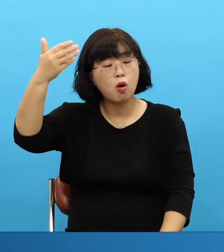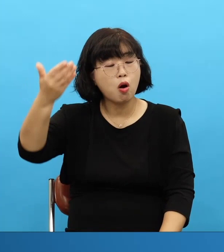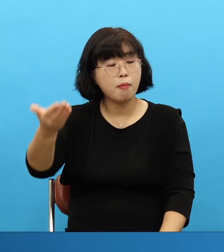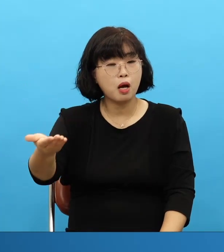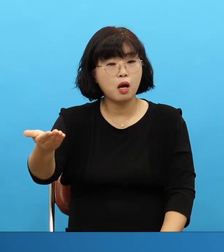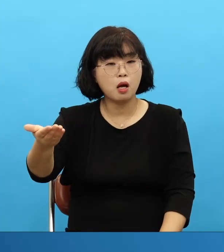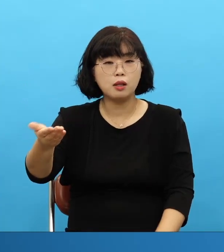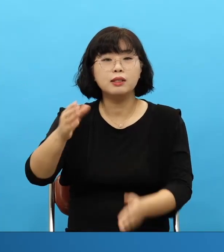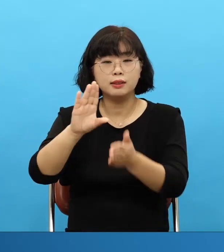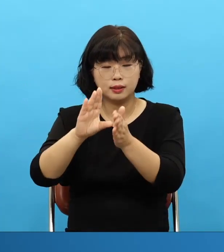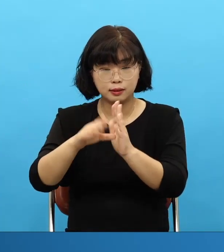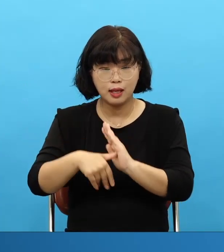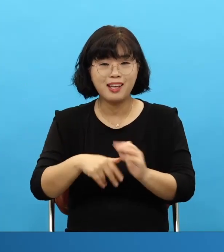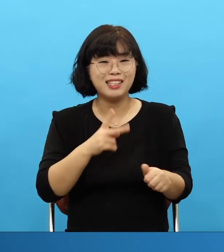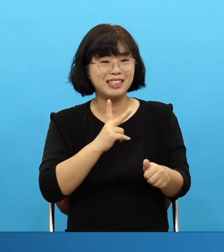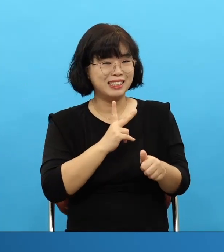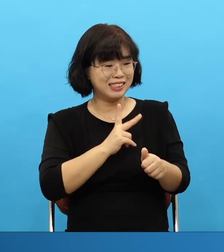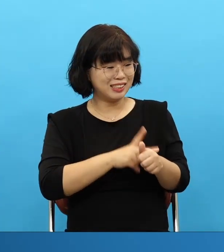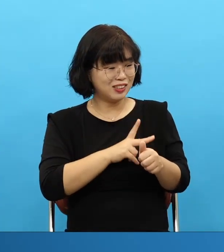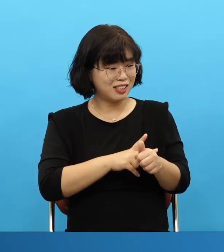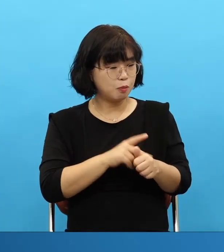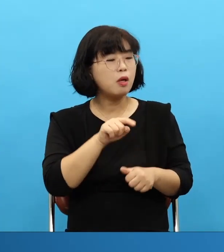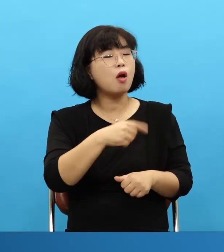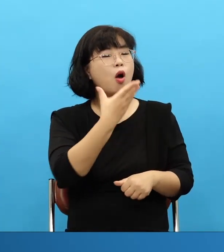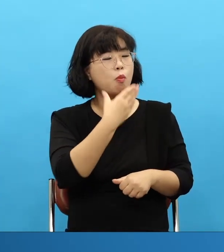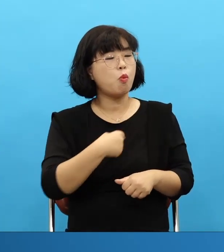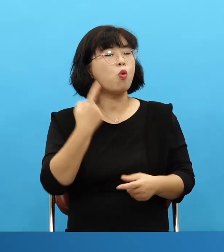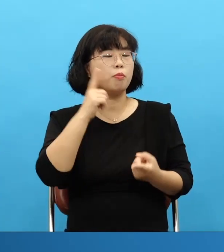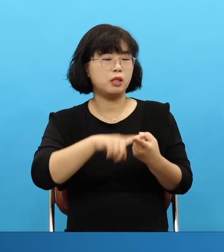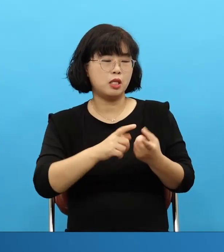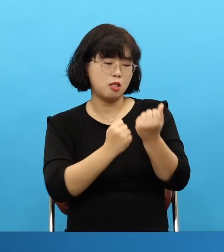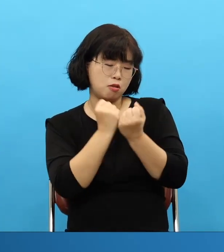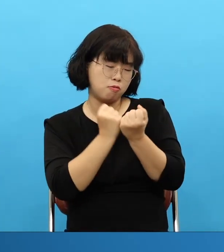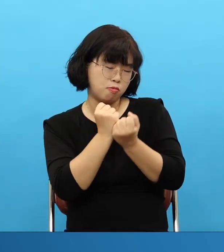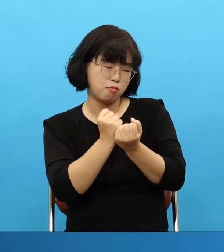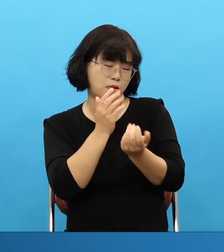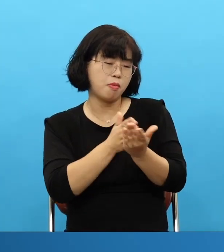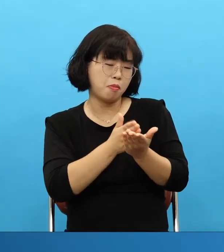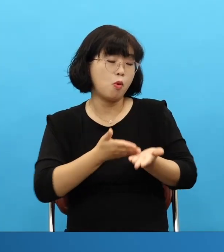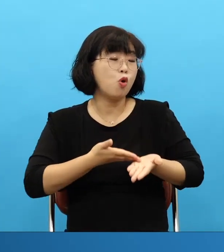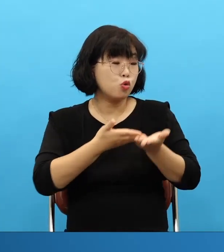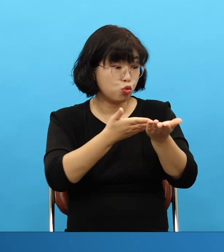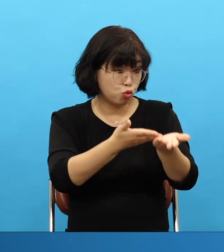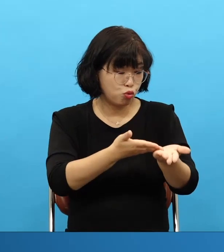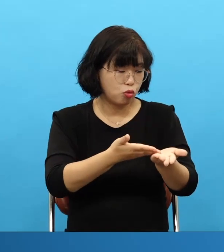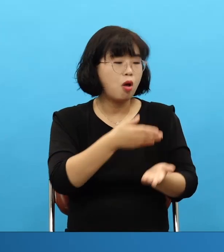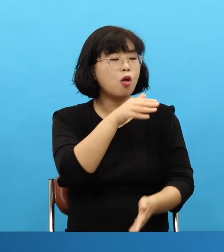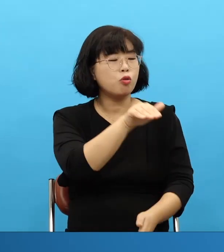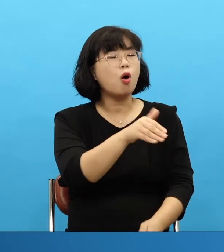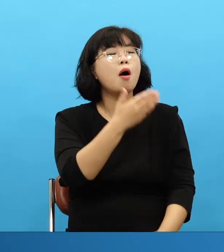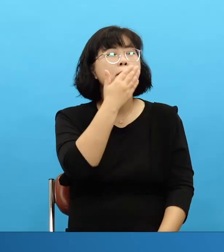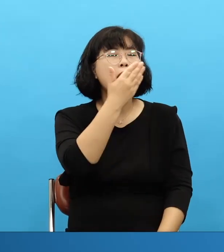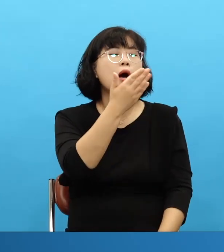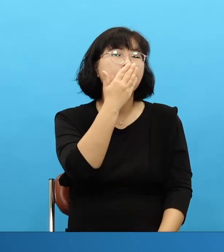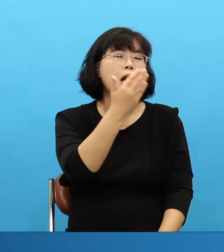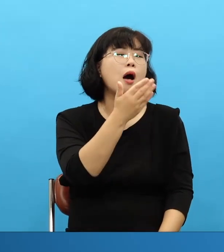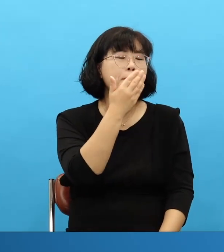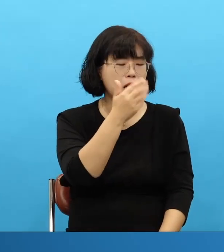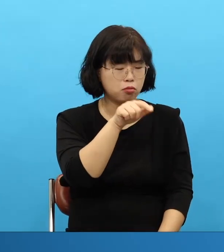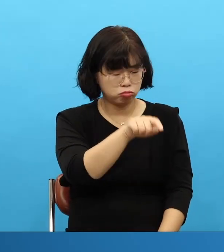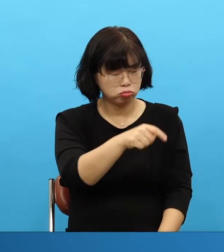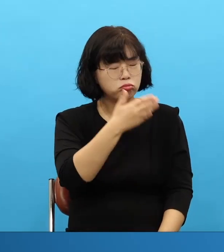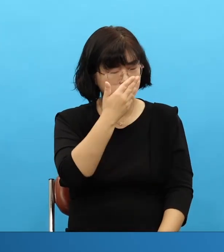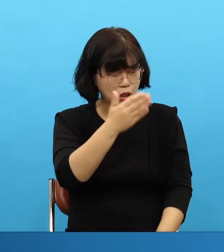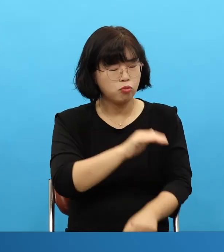그러니까 복음도 전갈 뿐만 아니라 너는 할 수 있다. And at that question, this teacher shared the gospel